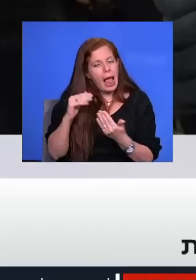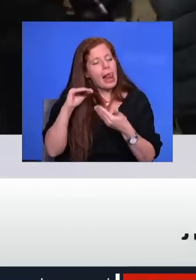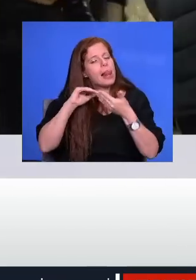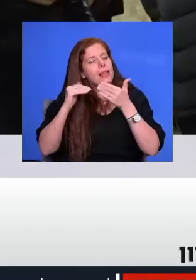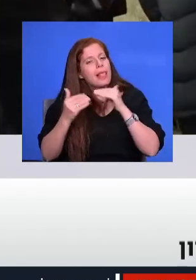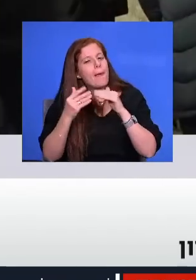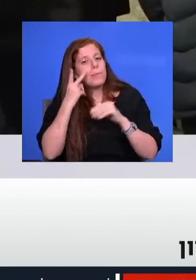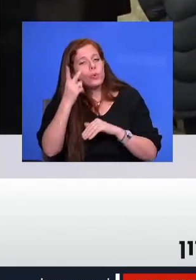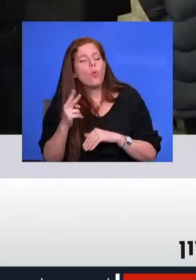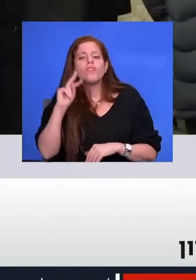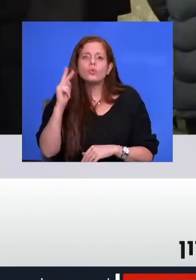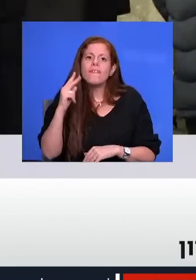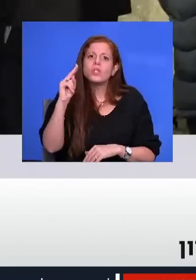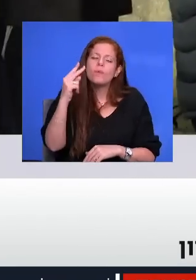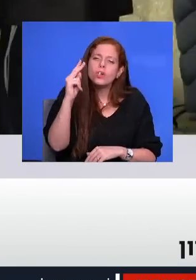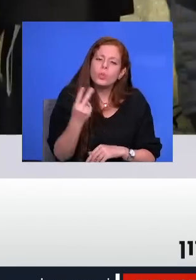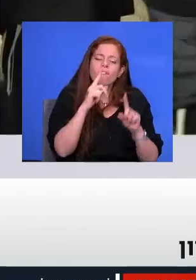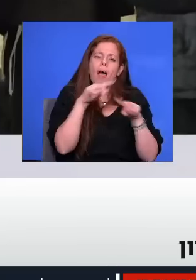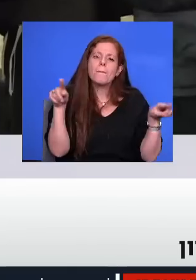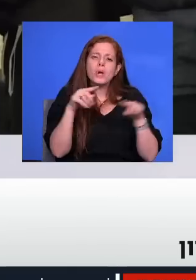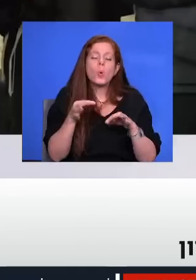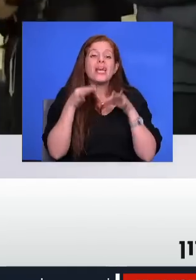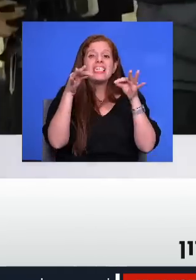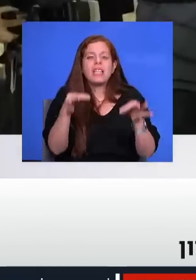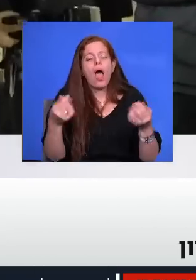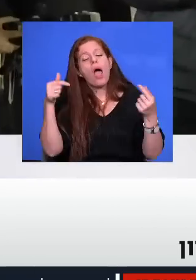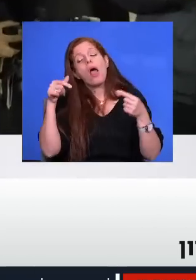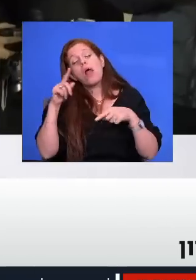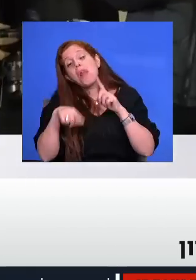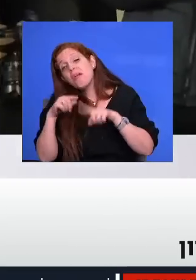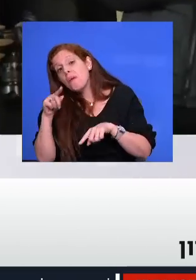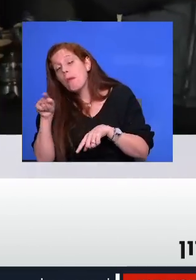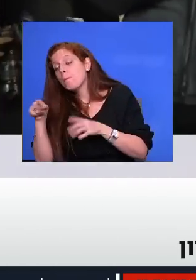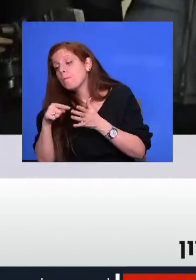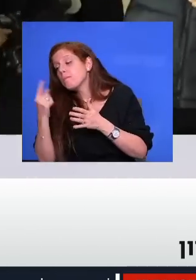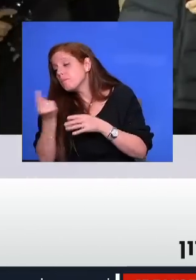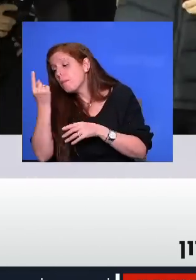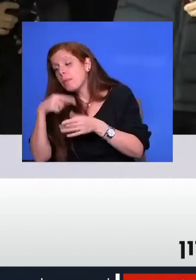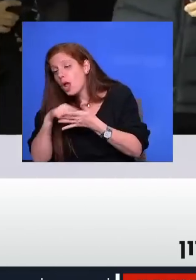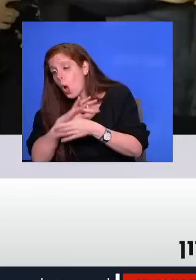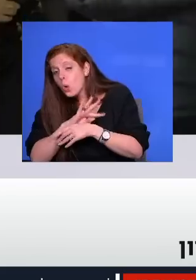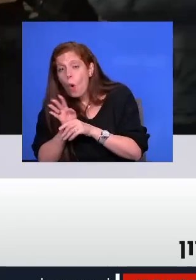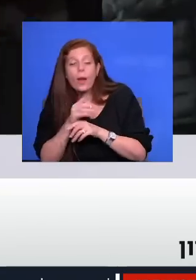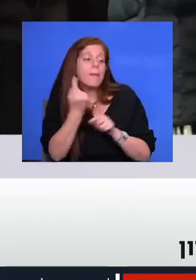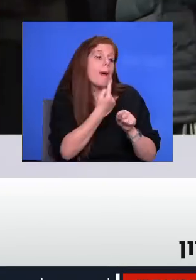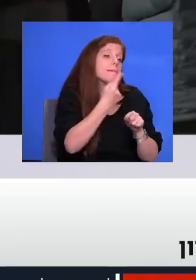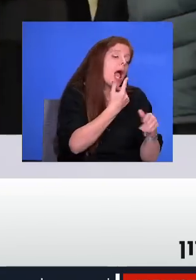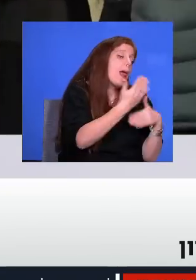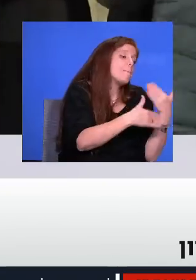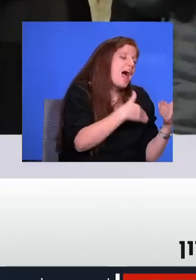באמירויות, ופעם אחר פעם הביקור הזה נדחה, פעם בגלל קורונה, פעם בגלל מהלך ירדני שהביא בסופו של דבר